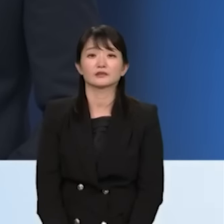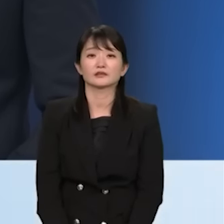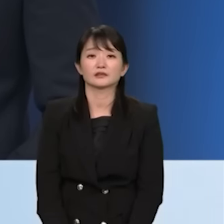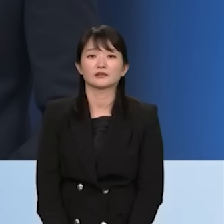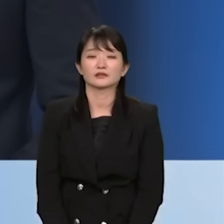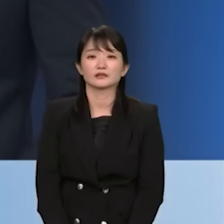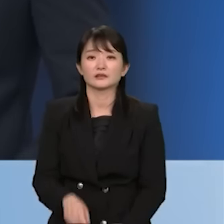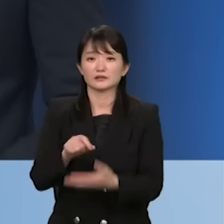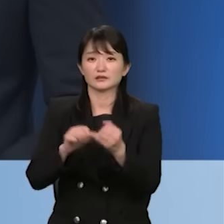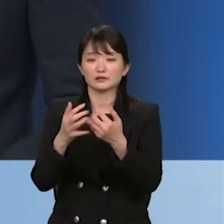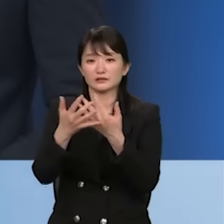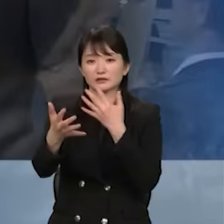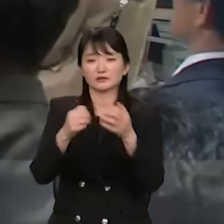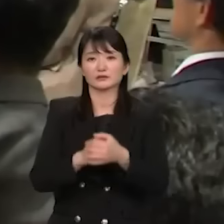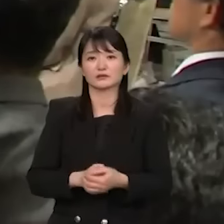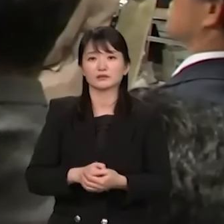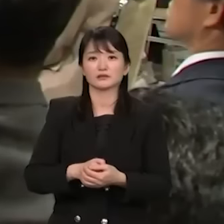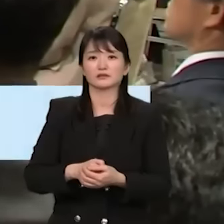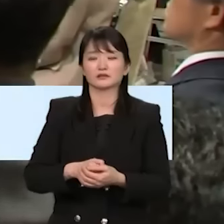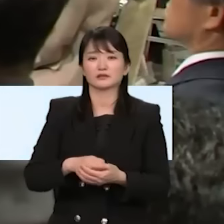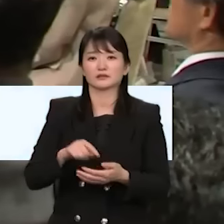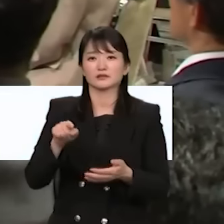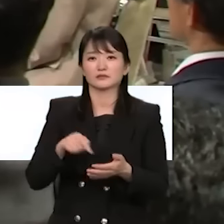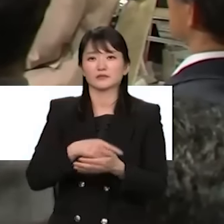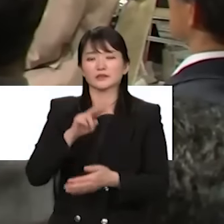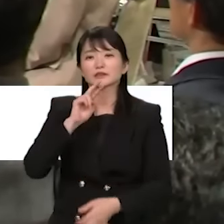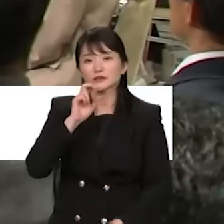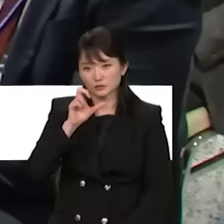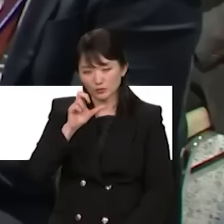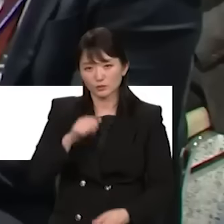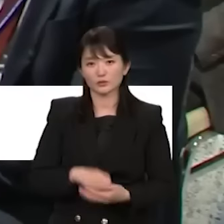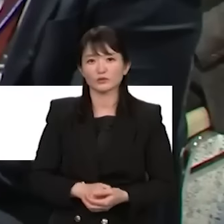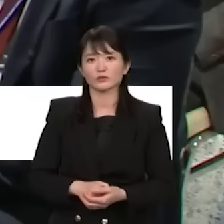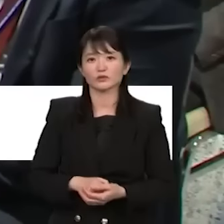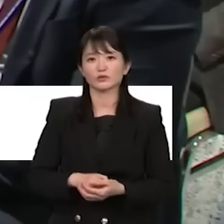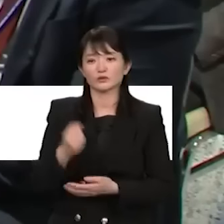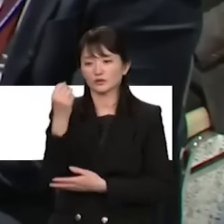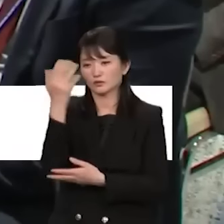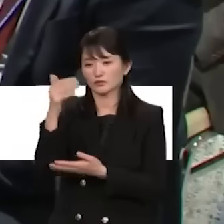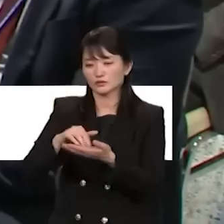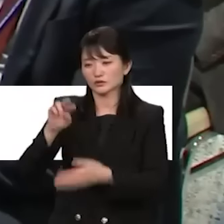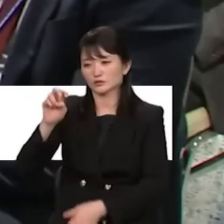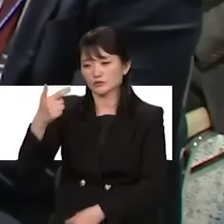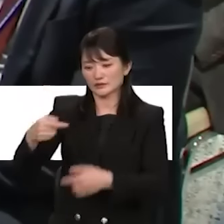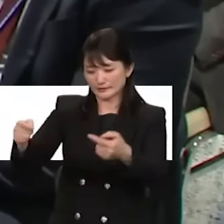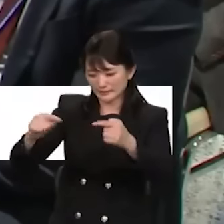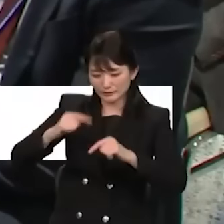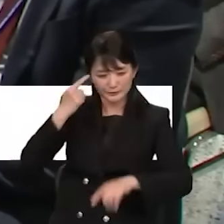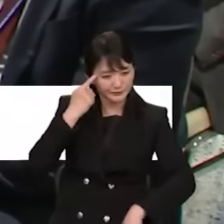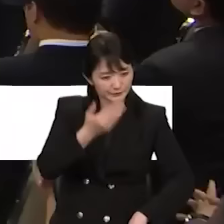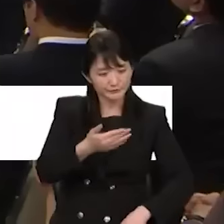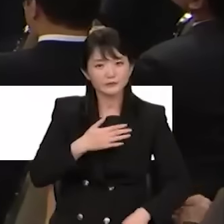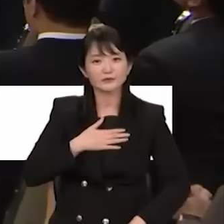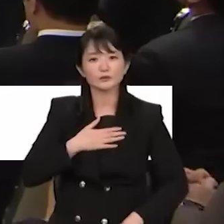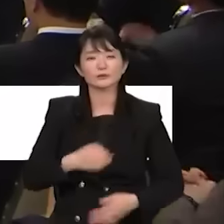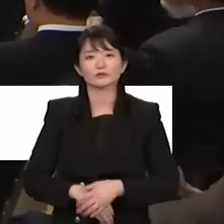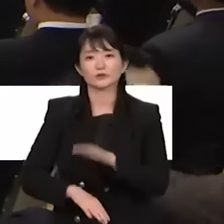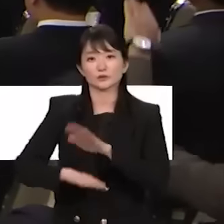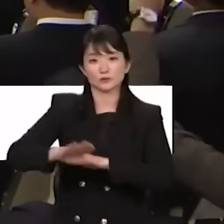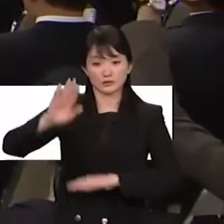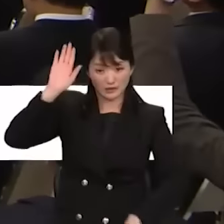네, 기자회견은 총 125분, 말씀하신 대로 26개 언론사가 질문을 했습니다. 저도 계속해서